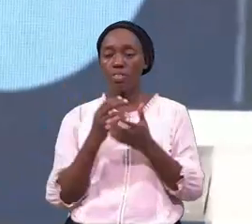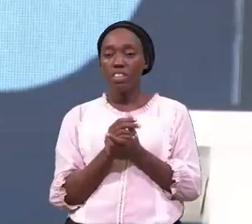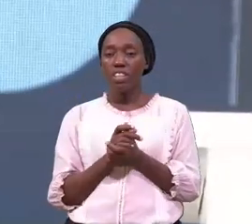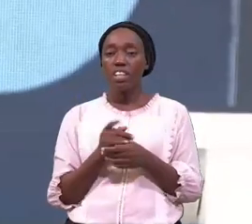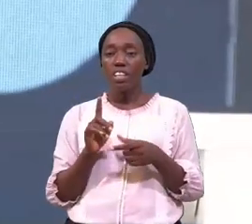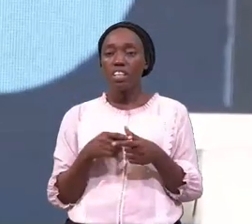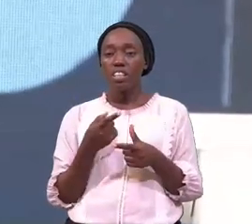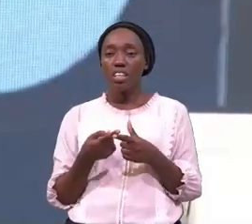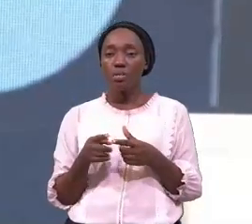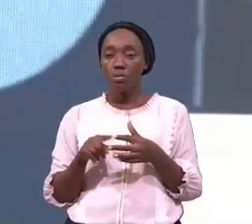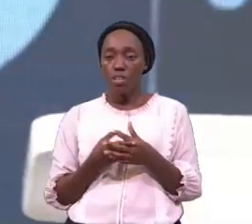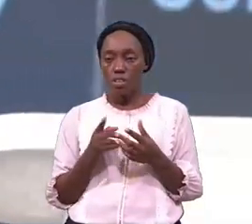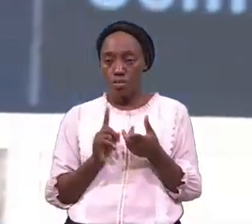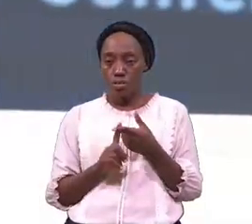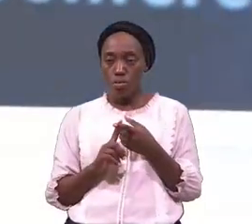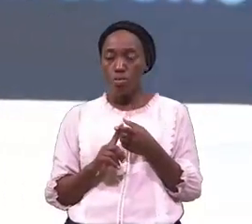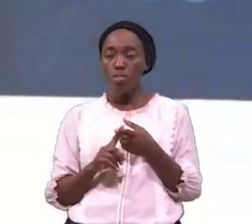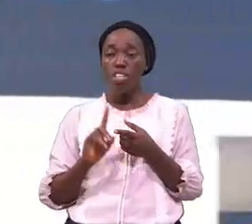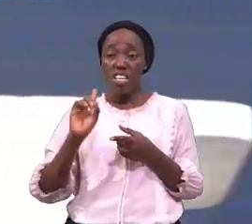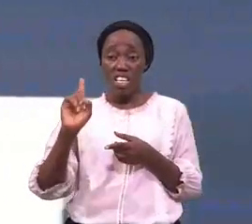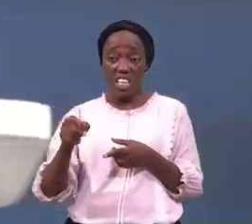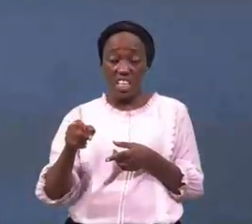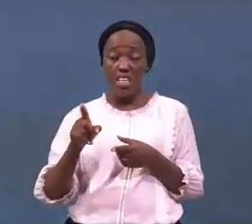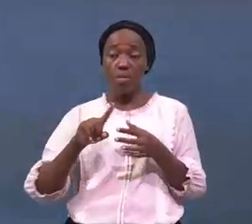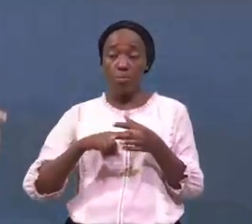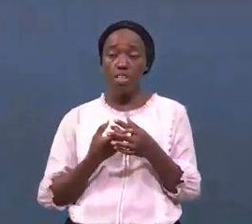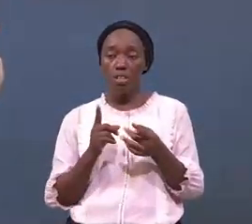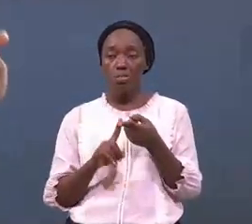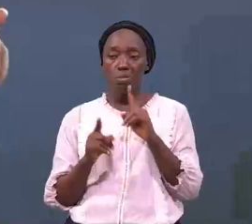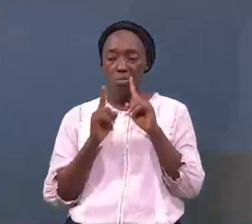Et il commence à parler. Personne n'est persuadé.